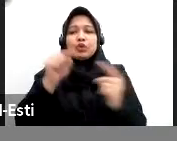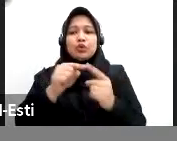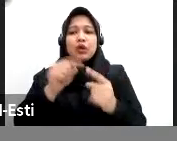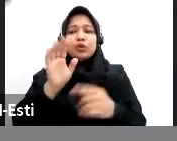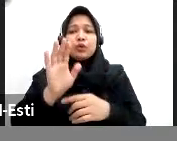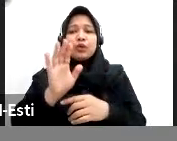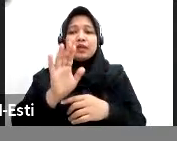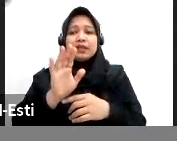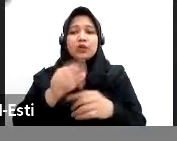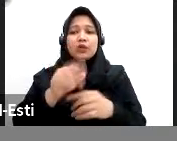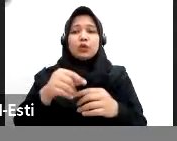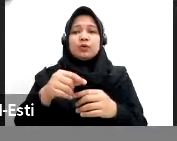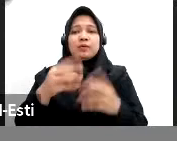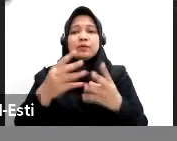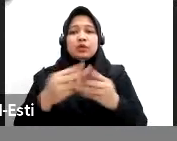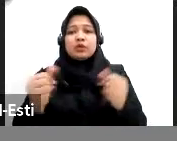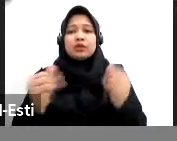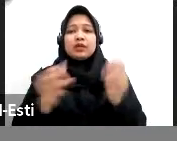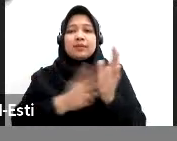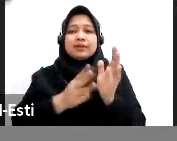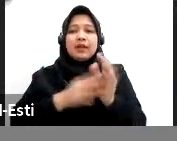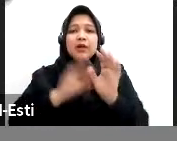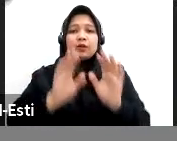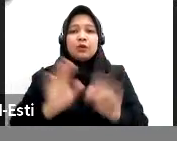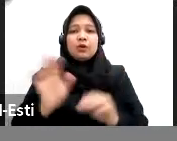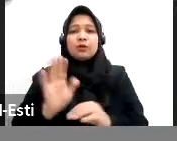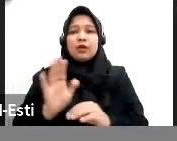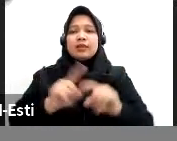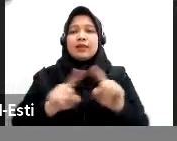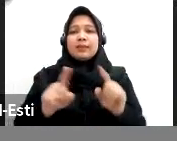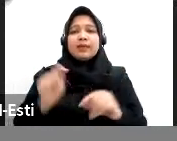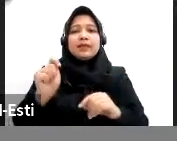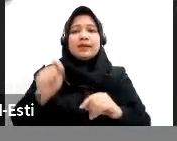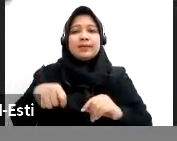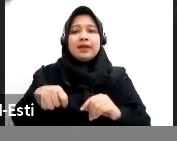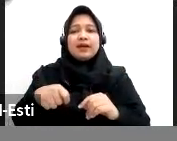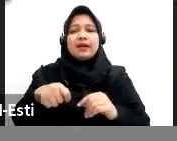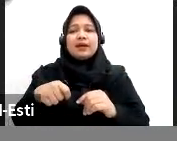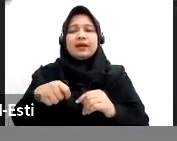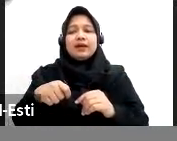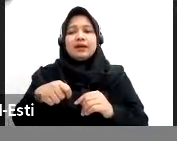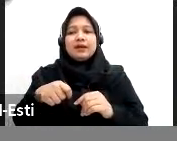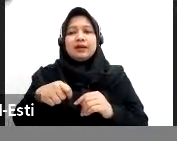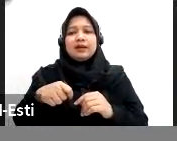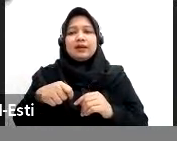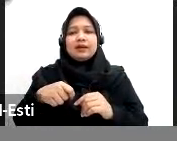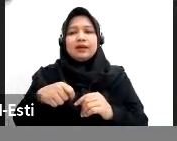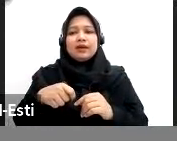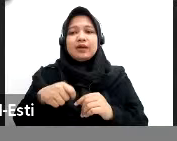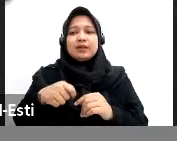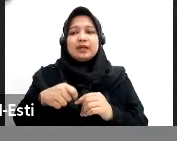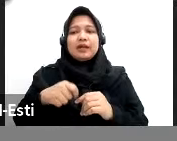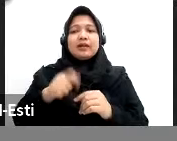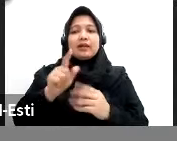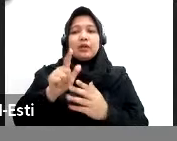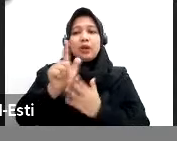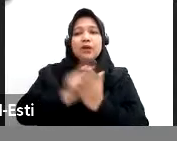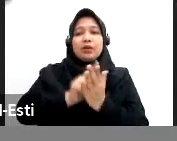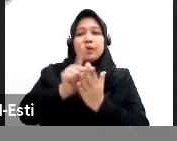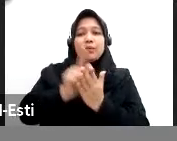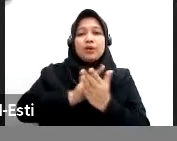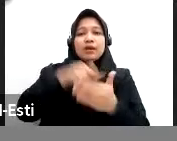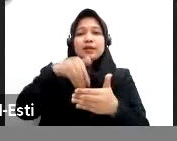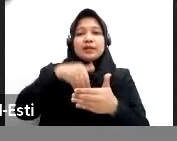penyedia jasa internet dan juga pengguna tapi digunakan untuk menyelesaikan pengaduan secara internal dari